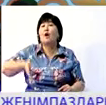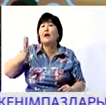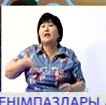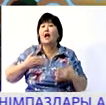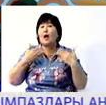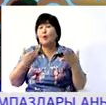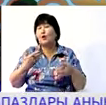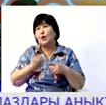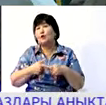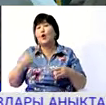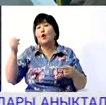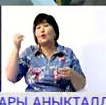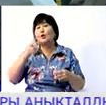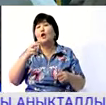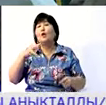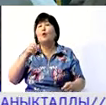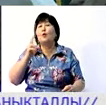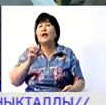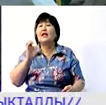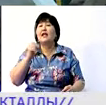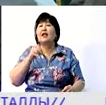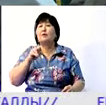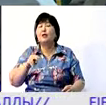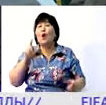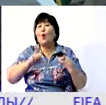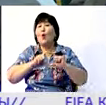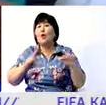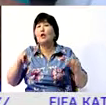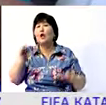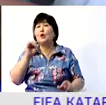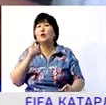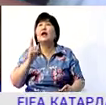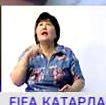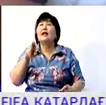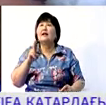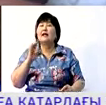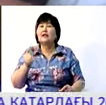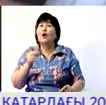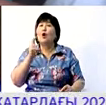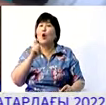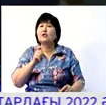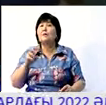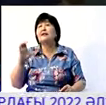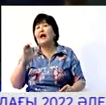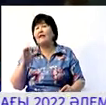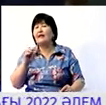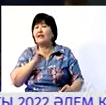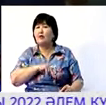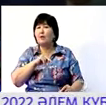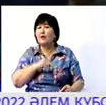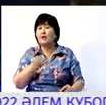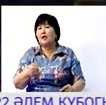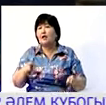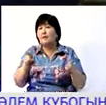оқылды. Сондай ақ Нұр Мүбарак Египет Ислам Мәдениеті университетінің доценті Қайрат Құрманбаевтың Хусамадин Ас-Сығанаки еңбектеріндегі